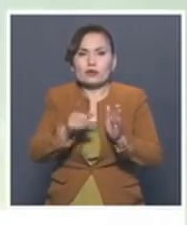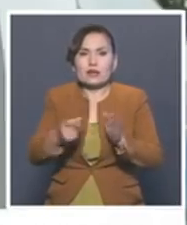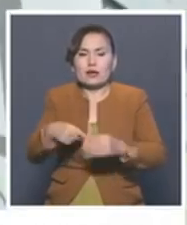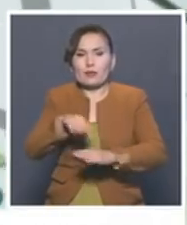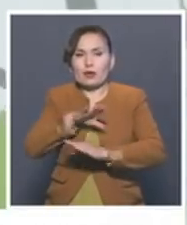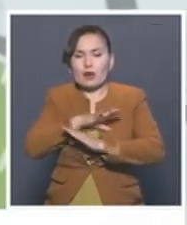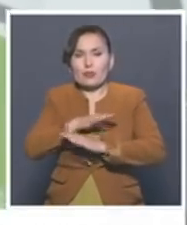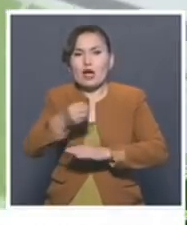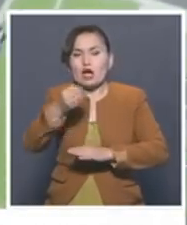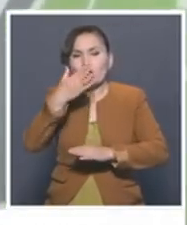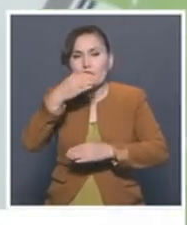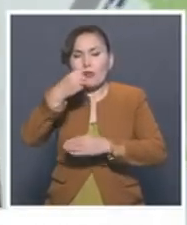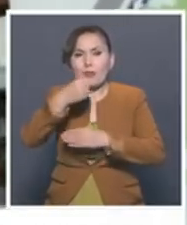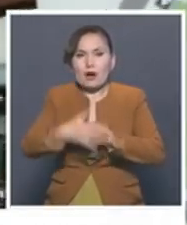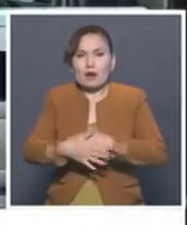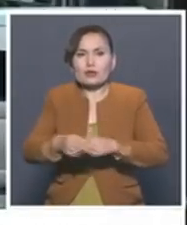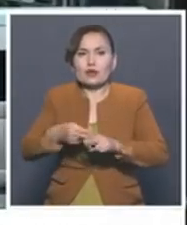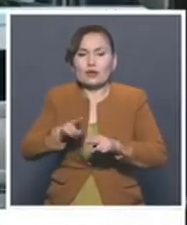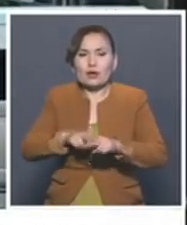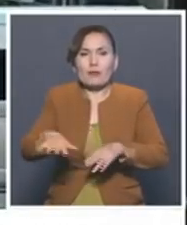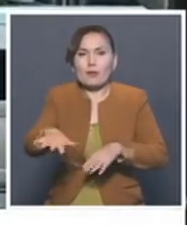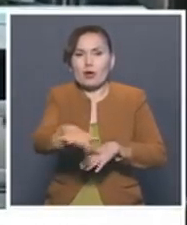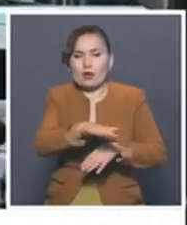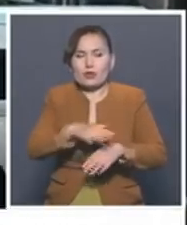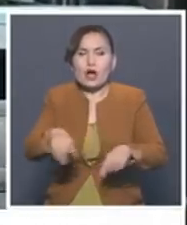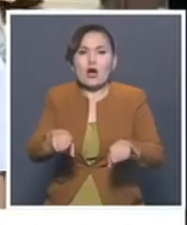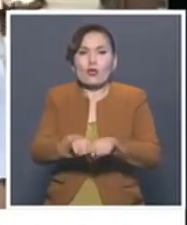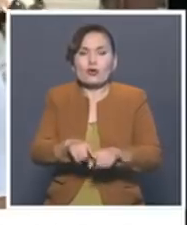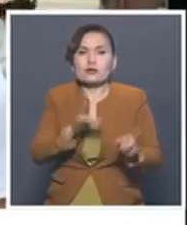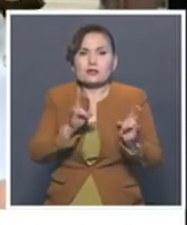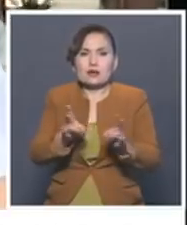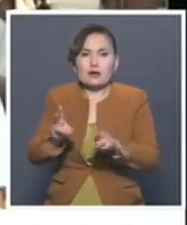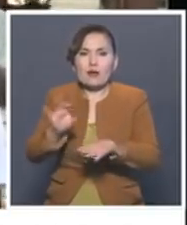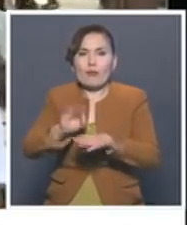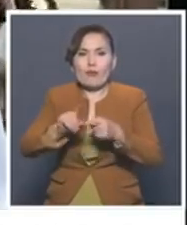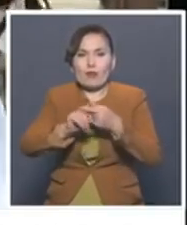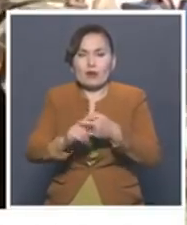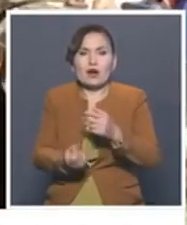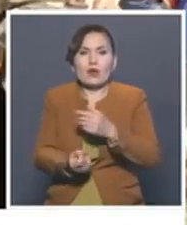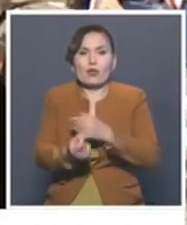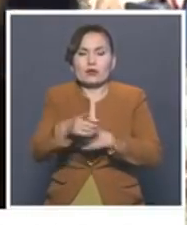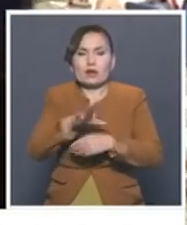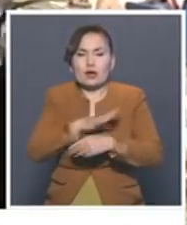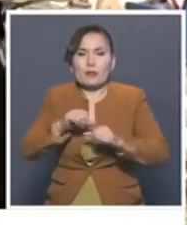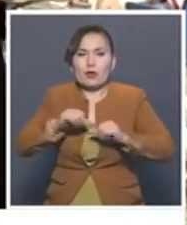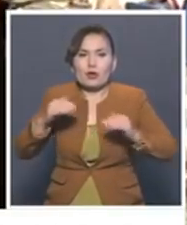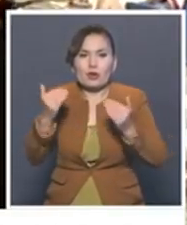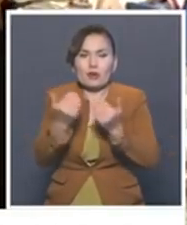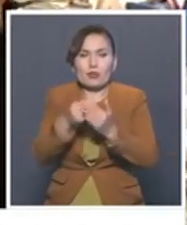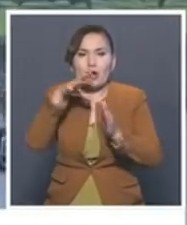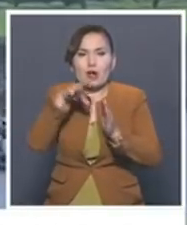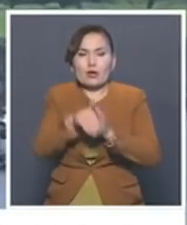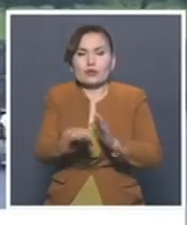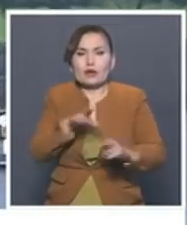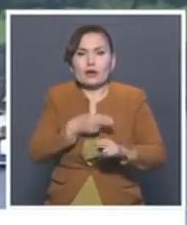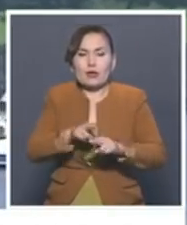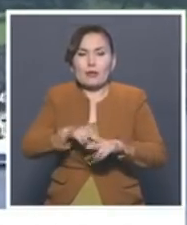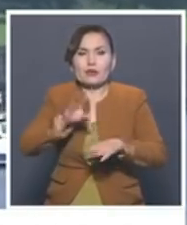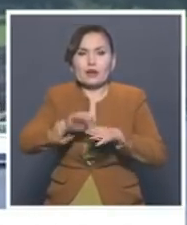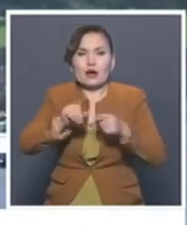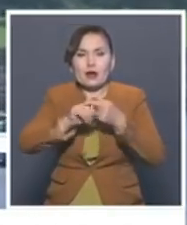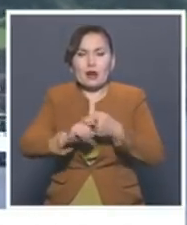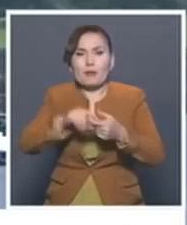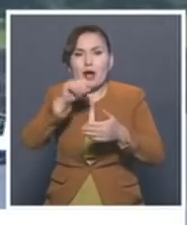болған. Жапонияның орталығындағы Айчи префектурасында да осындай науқастар қайта көбейгендіктен төтенше жағдай тағы да жарияланды. Ал пандемия